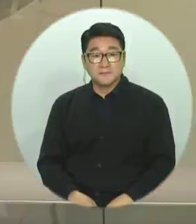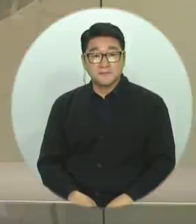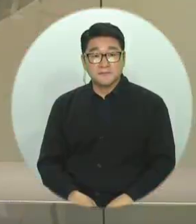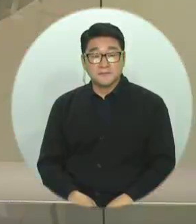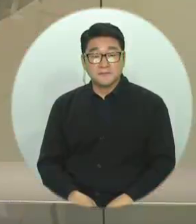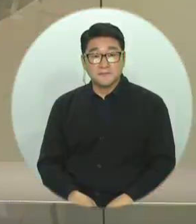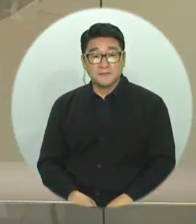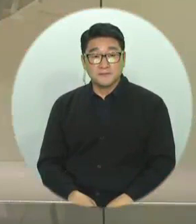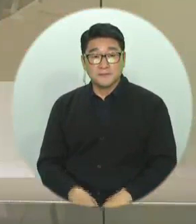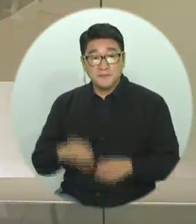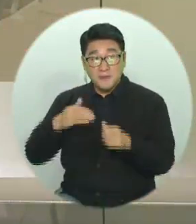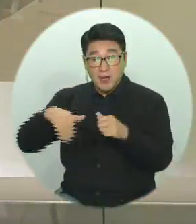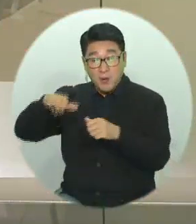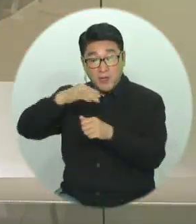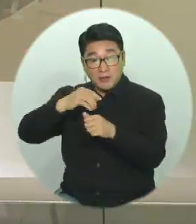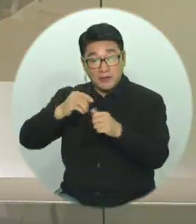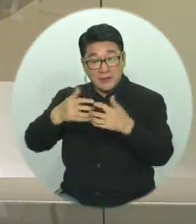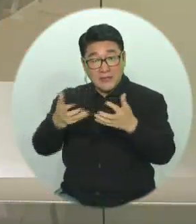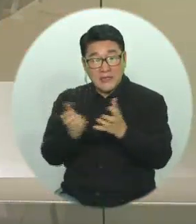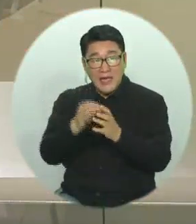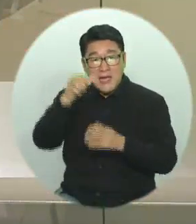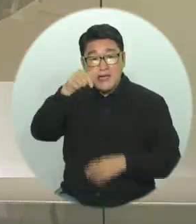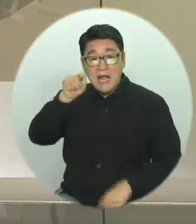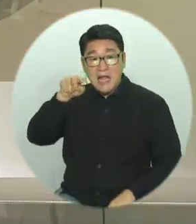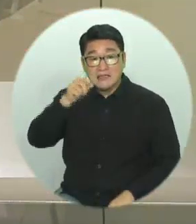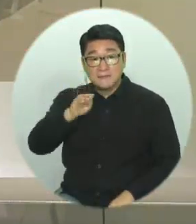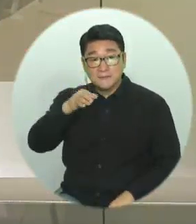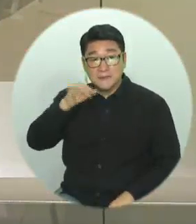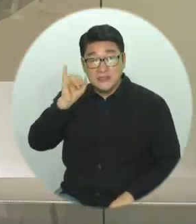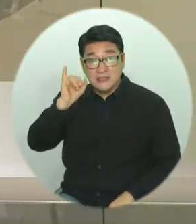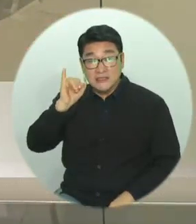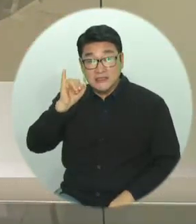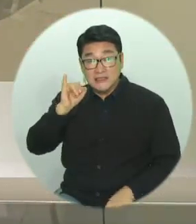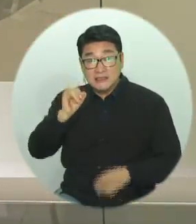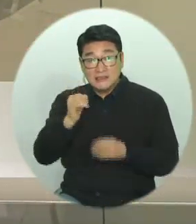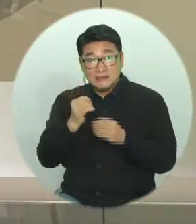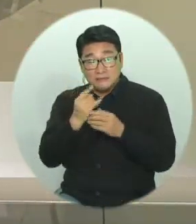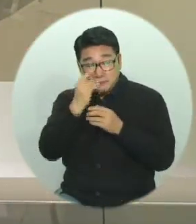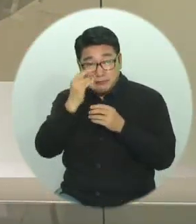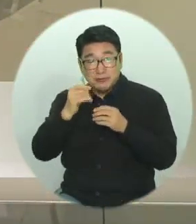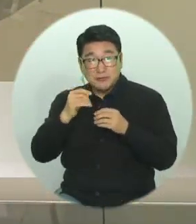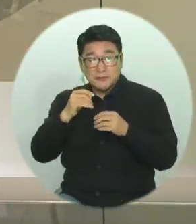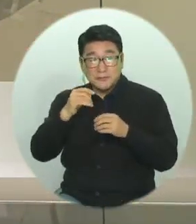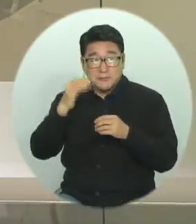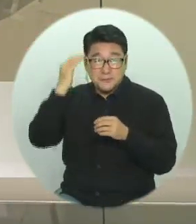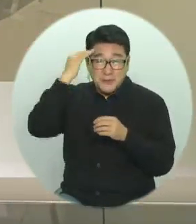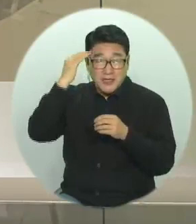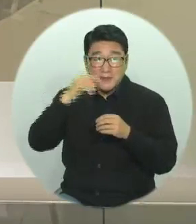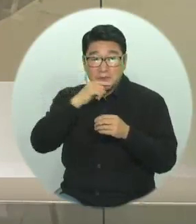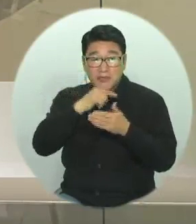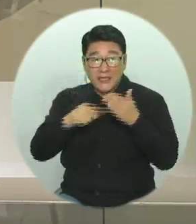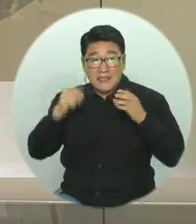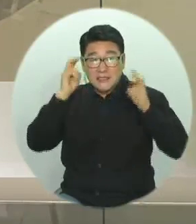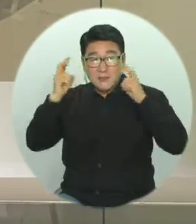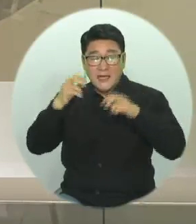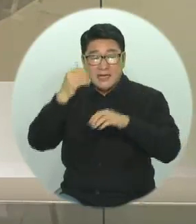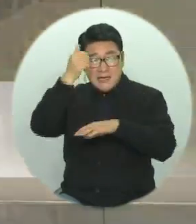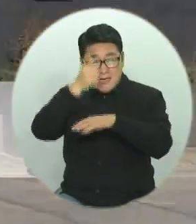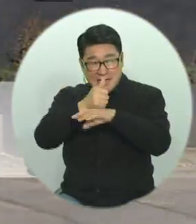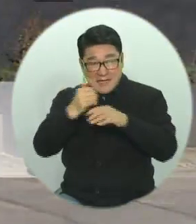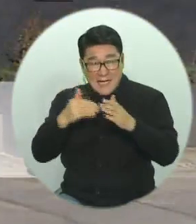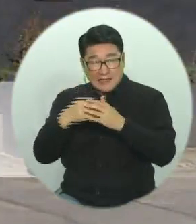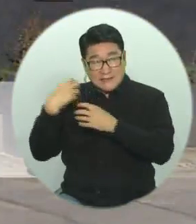반박했습니다 환경 단체가 가습기 살균제 가해 기업에게 끝까지 책임질 것을 촉구했습니다